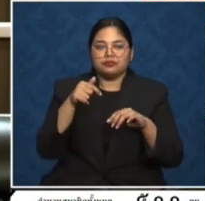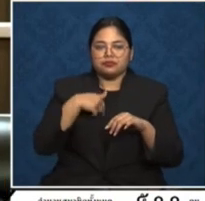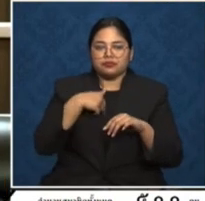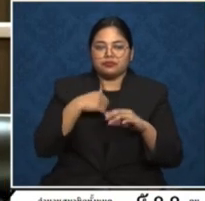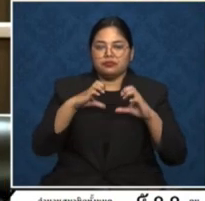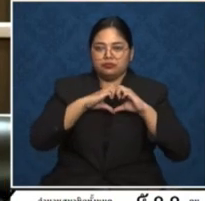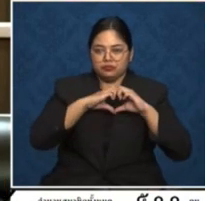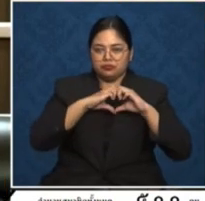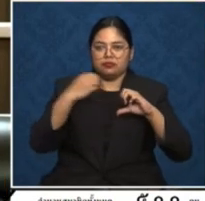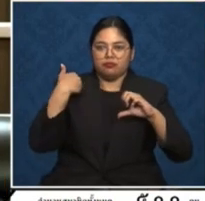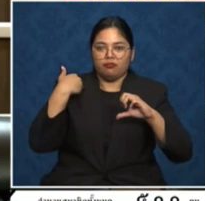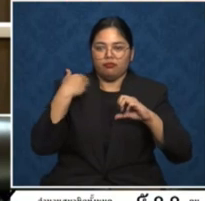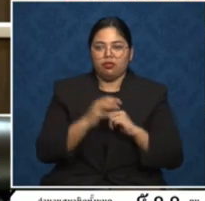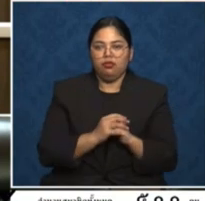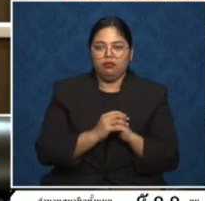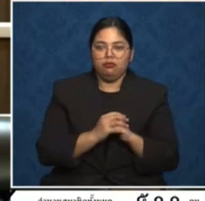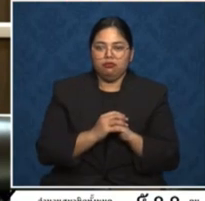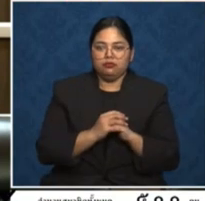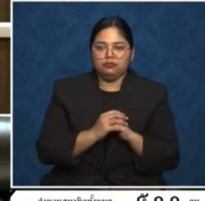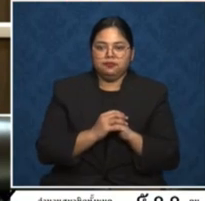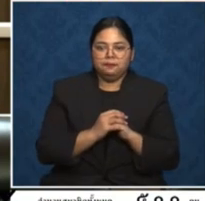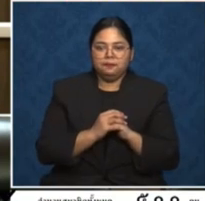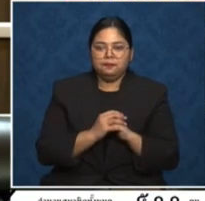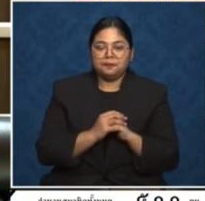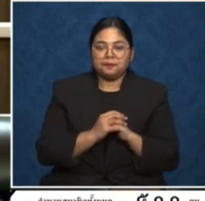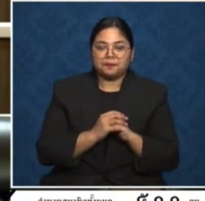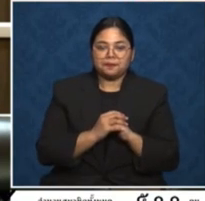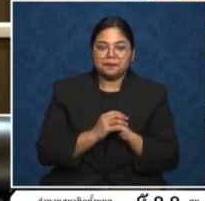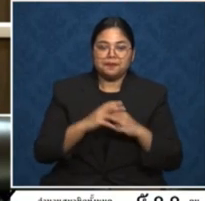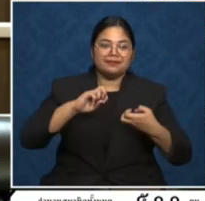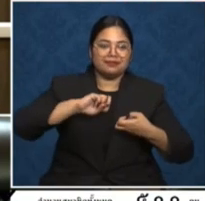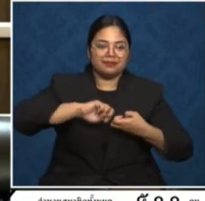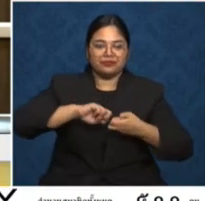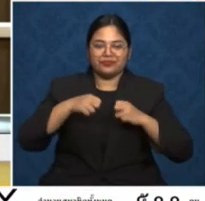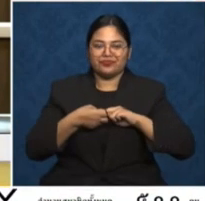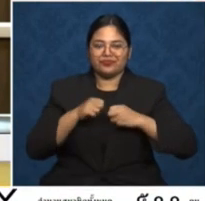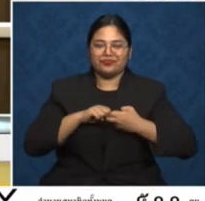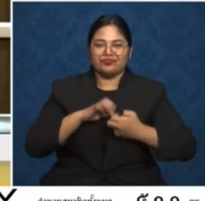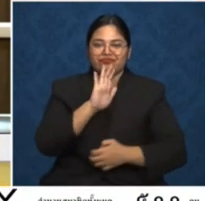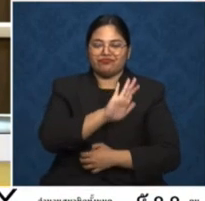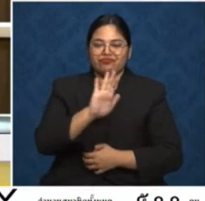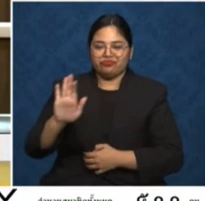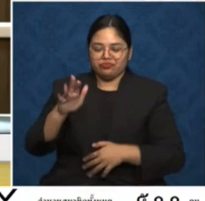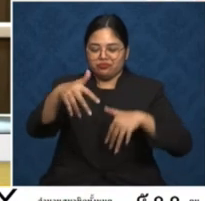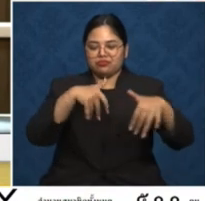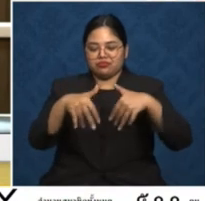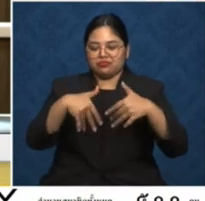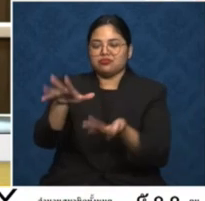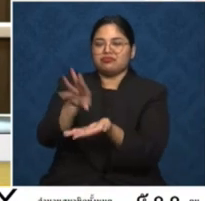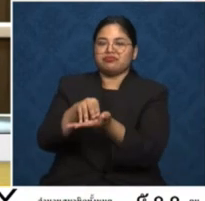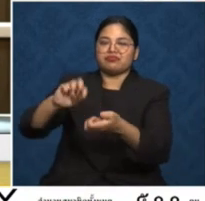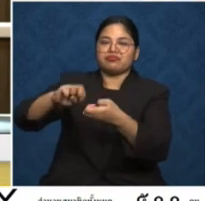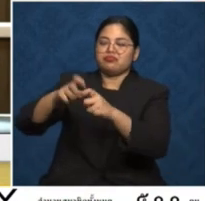ผมมีปัญหาที่จะนำความเดือดร้อนของพี่น้องประชาชนมาเสนอท่านประธานสภาไปยังหน่วยงานที่เกี่ยวข้